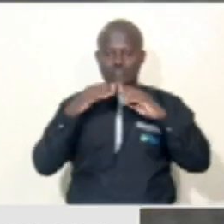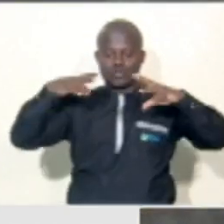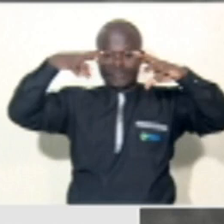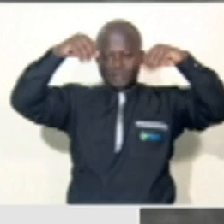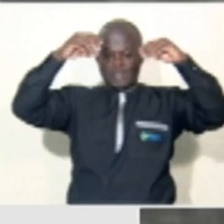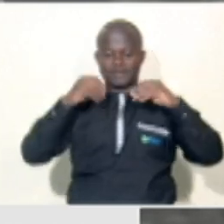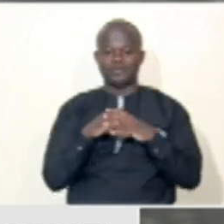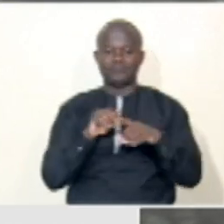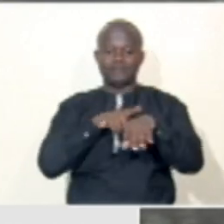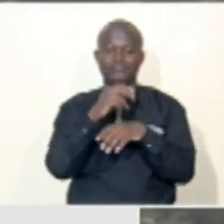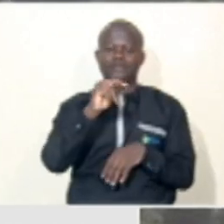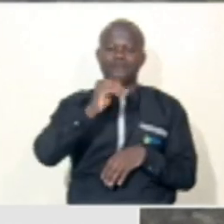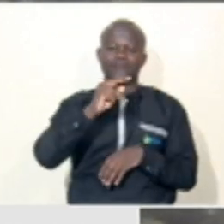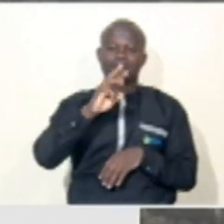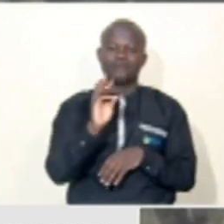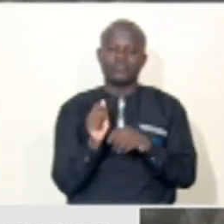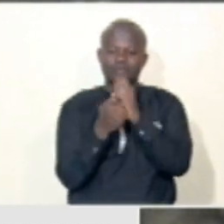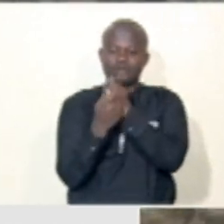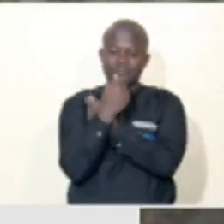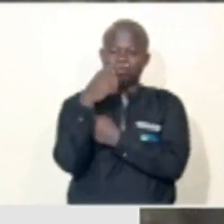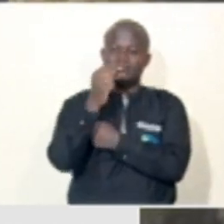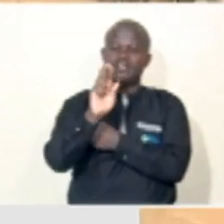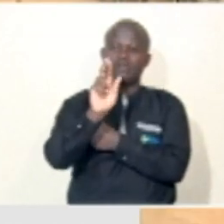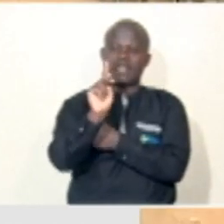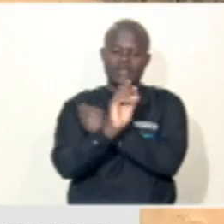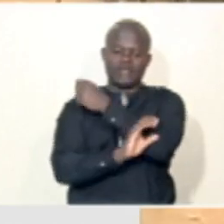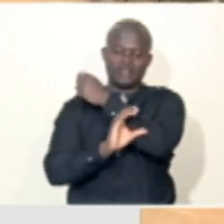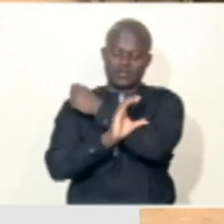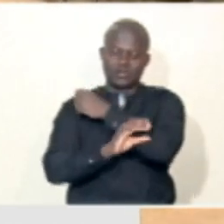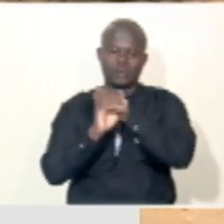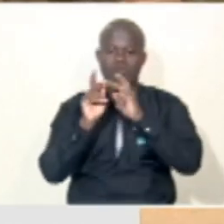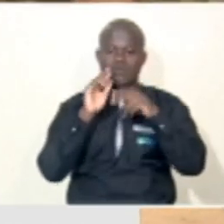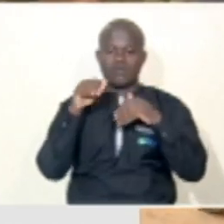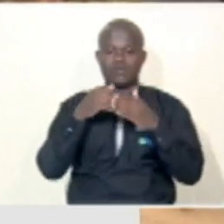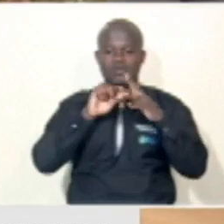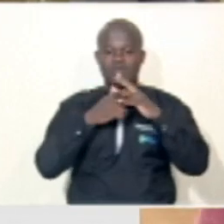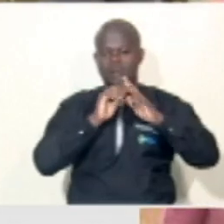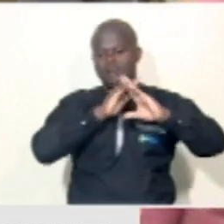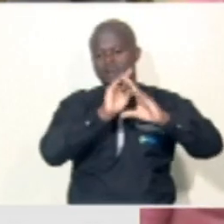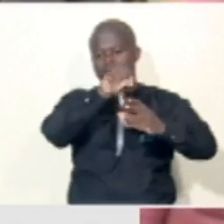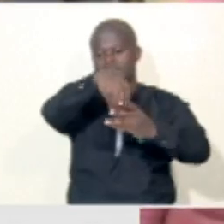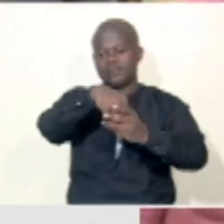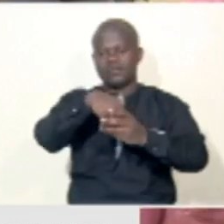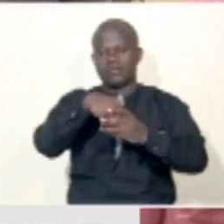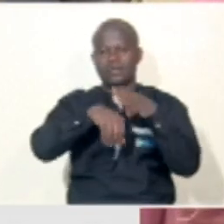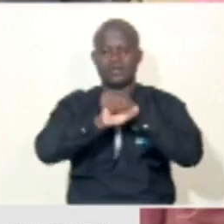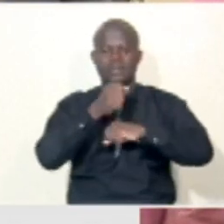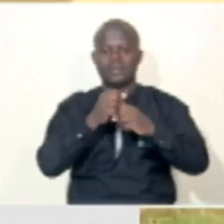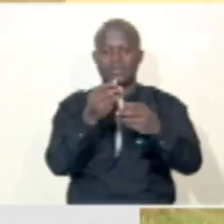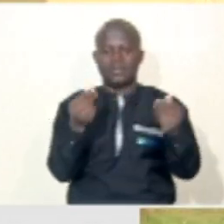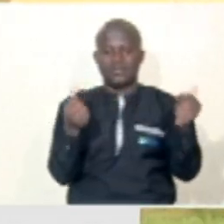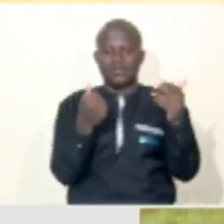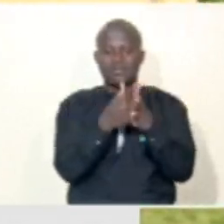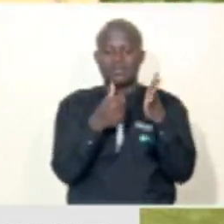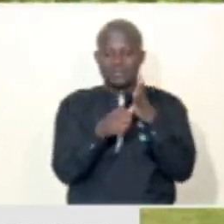nyakatsi Ubwo Nyungwe yahindurwaga parike y'igihugu mu mwaka w'2005 aba baturage batangiye gukumirwa kwijyamo muri ibyo bikorwa byo kwangiza no